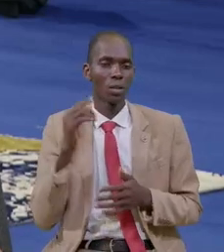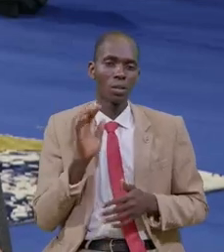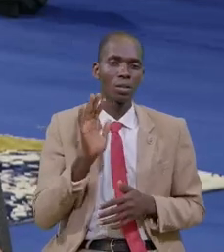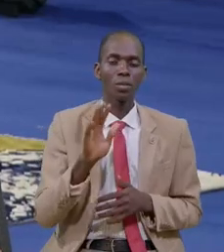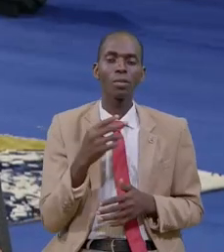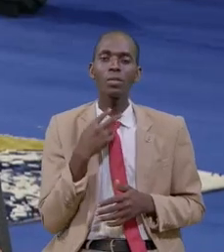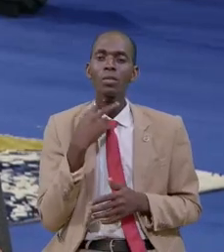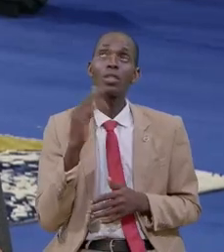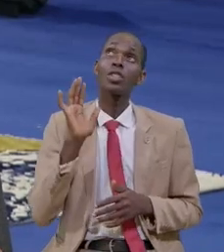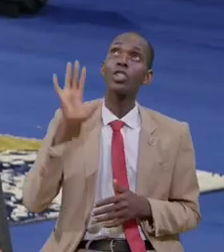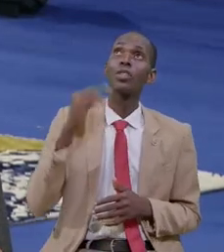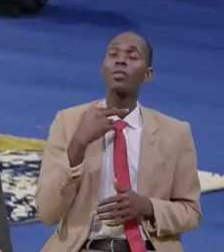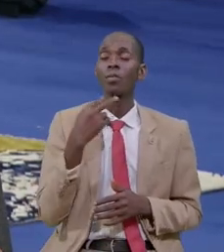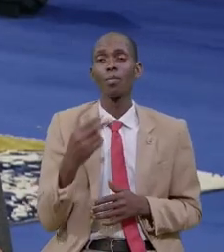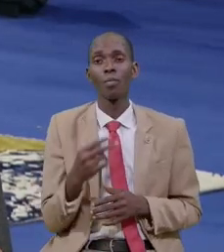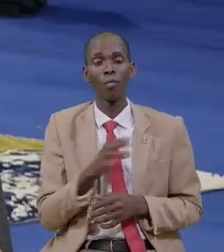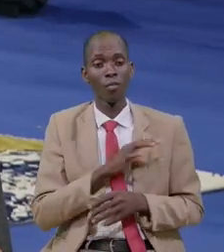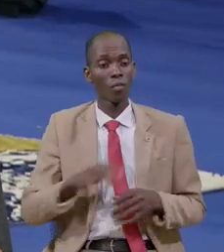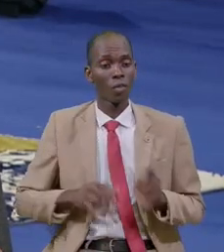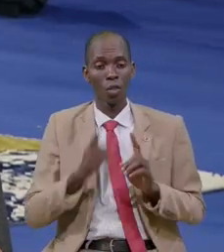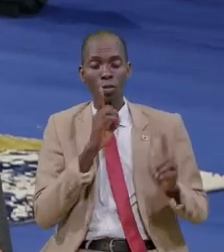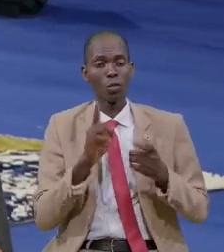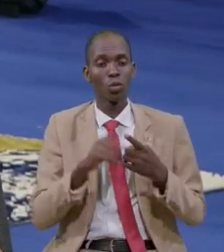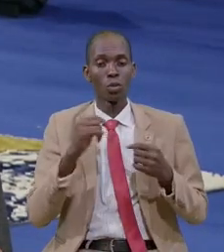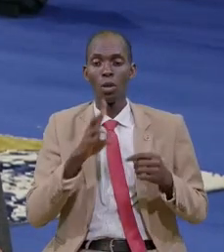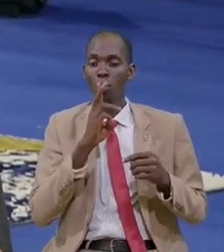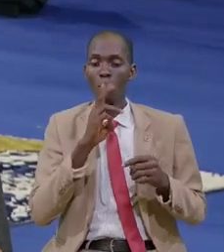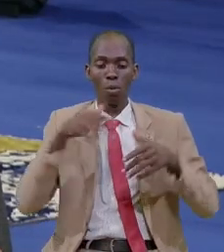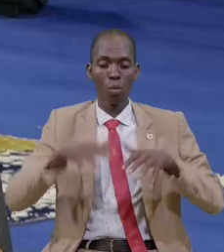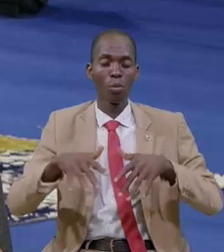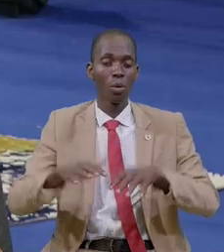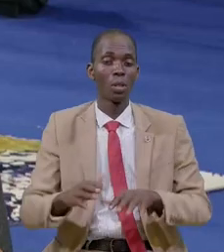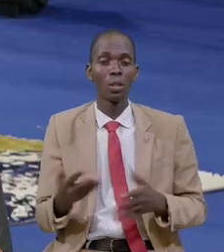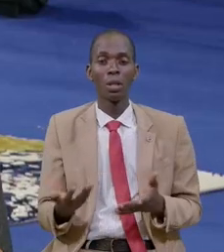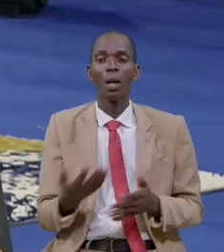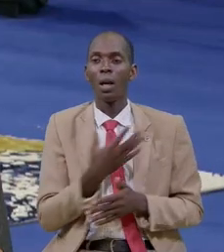Il parle à l'océan. Il parle à la mer orageuse.